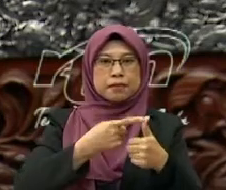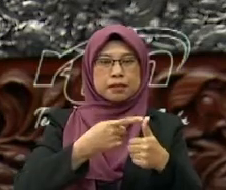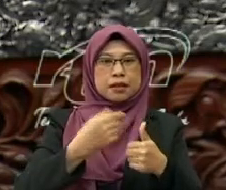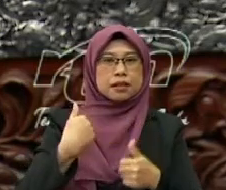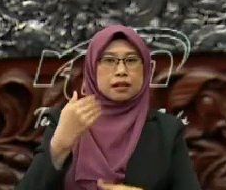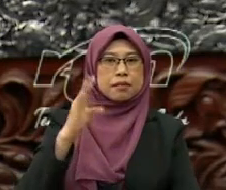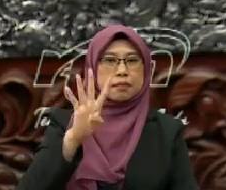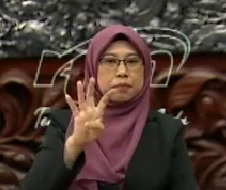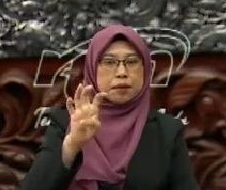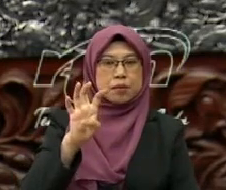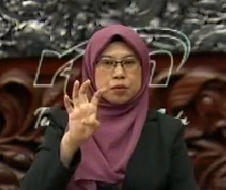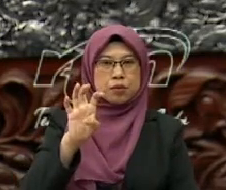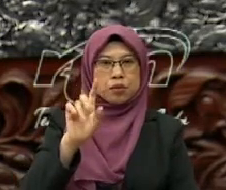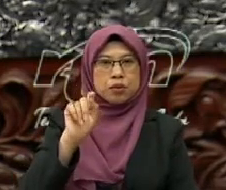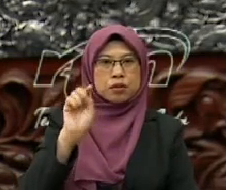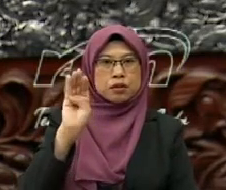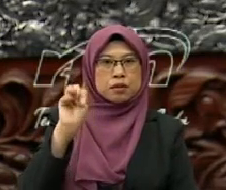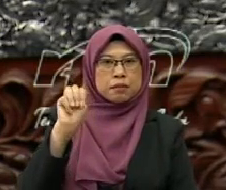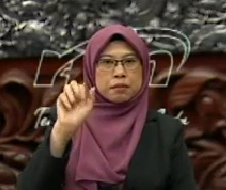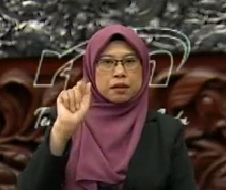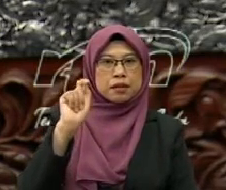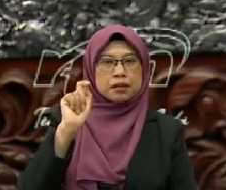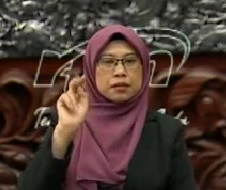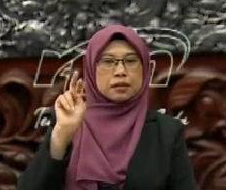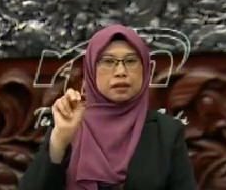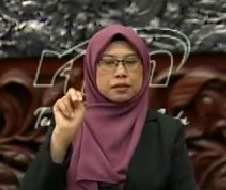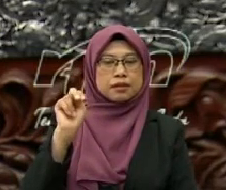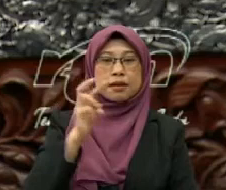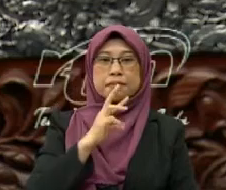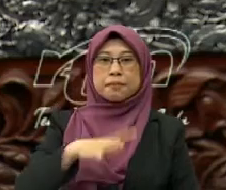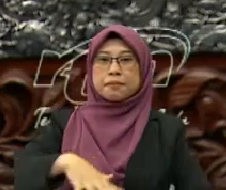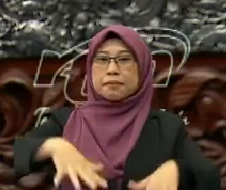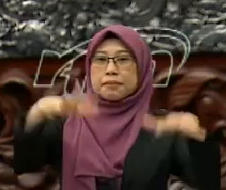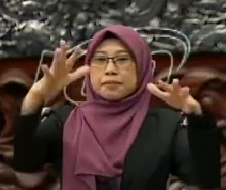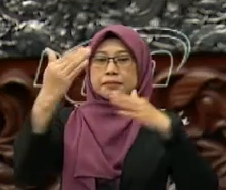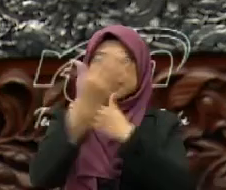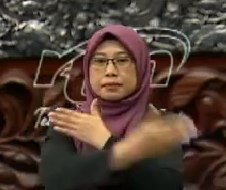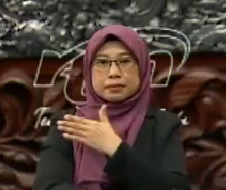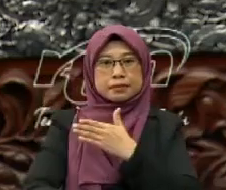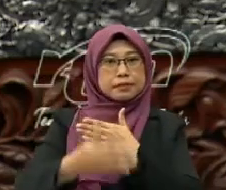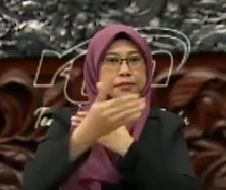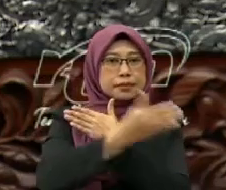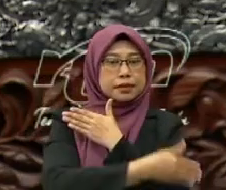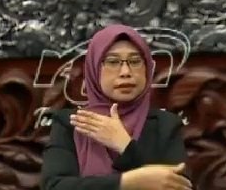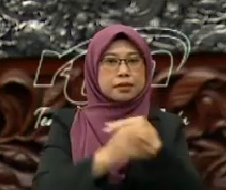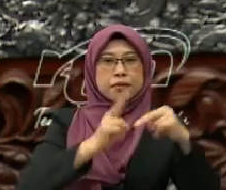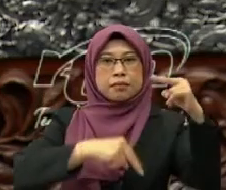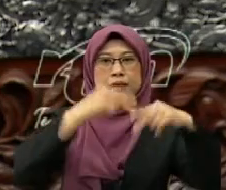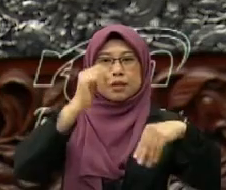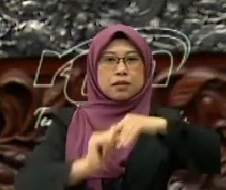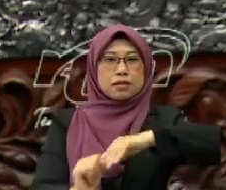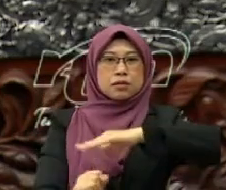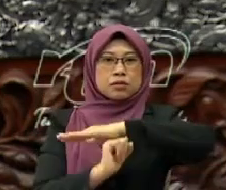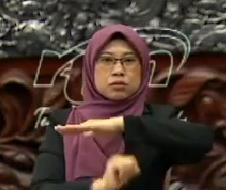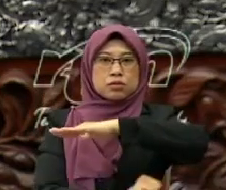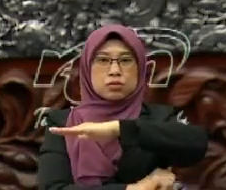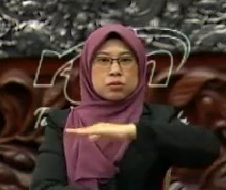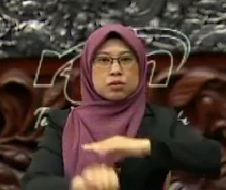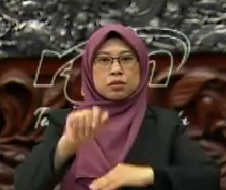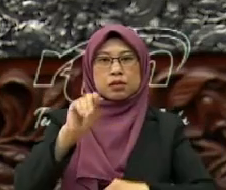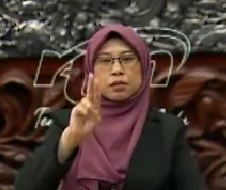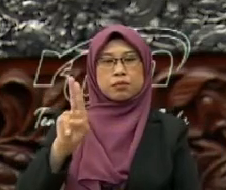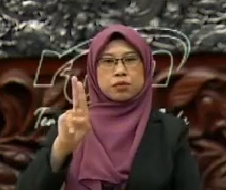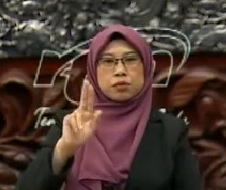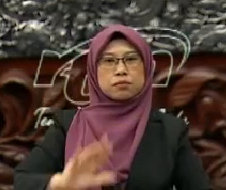40 Project tembakan banjir seluruh negara yang melibatkan pembinaan struktur sabu